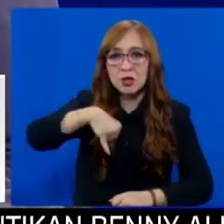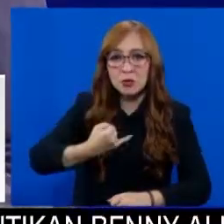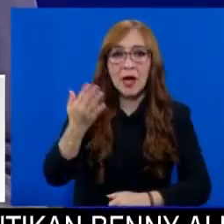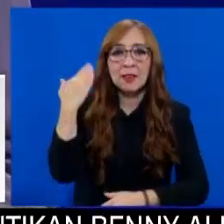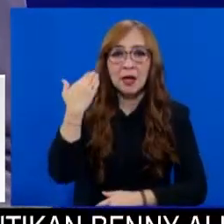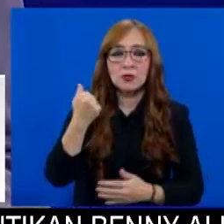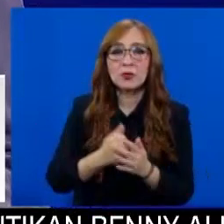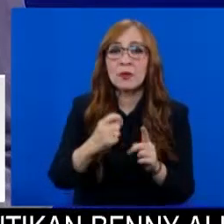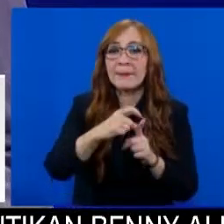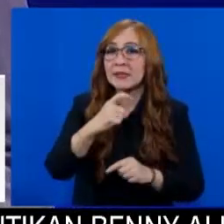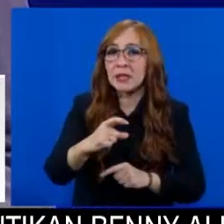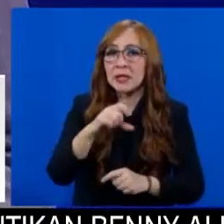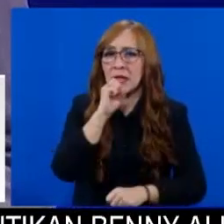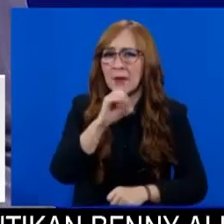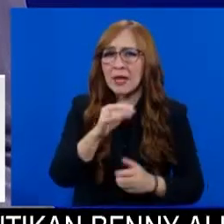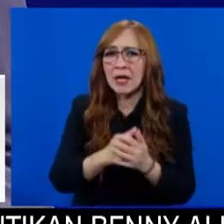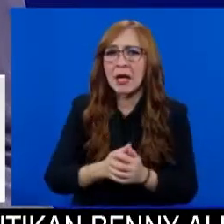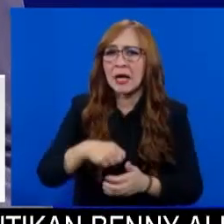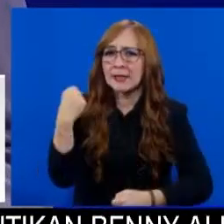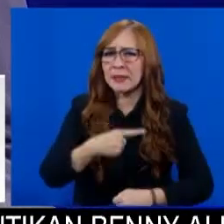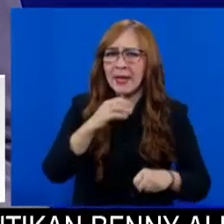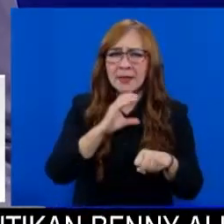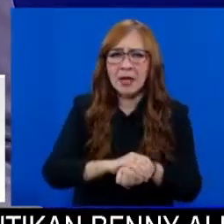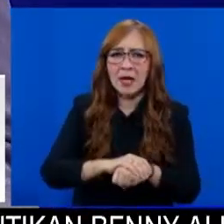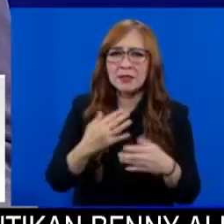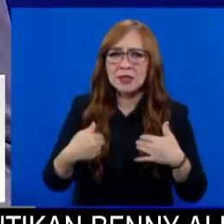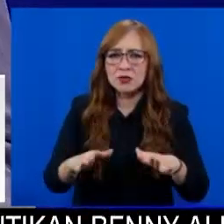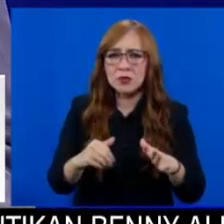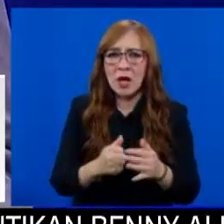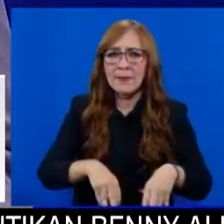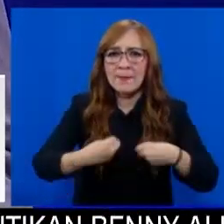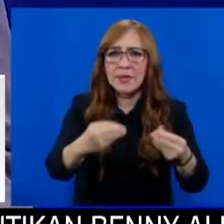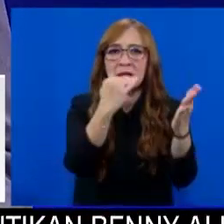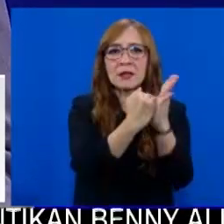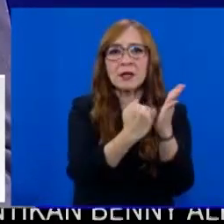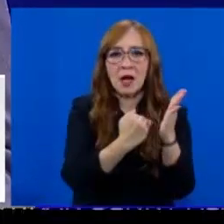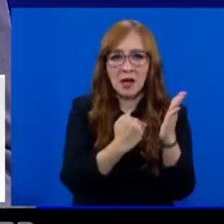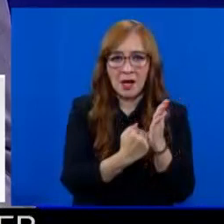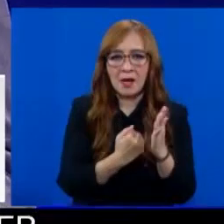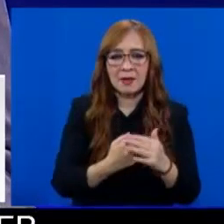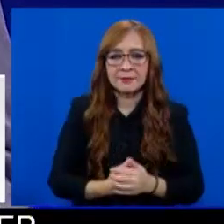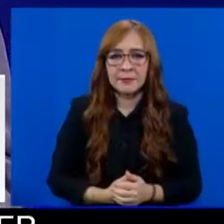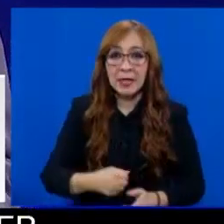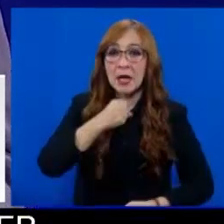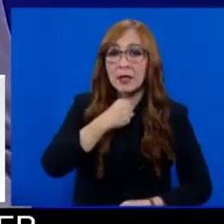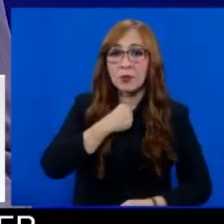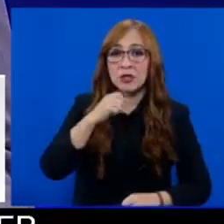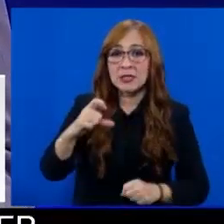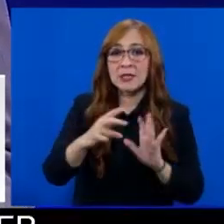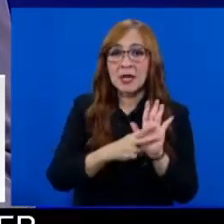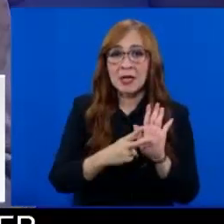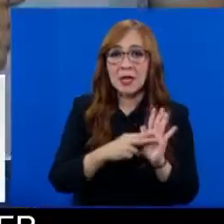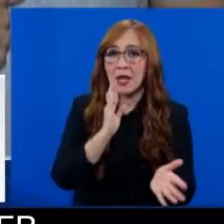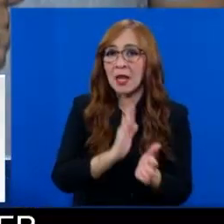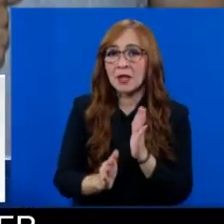Chandrawati dikabarkan akan segera ditahan setelah memberi keterangan kepada penyidik. Sudah ada koresponden CNN Indonesia Teddy Zuhari di